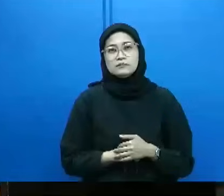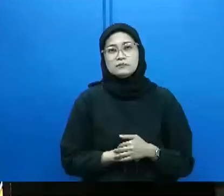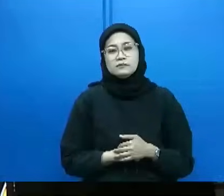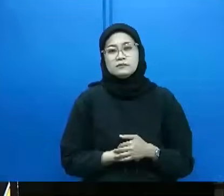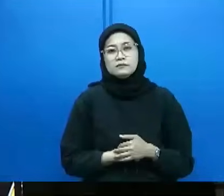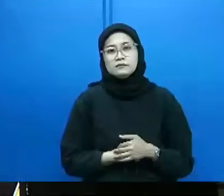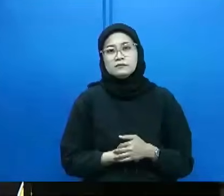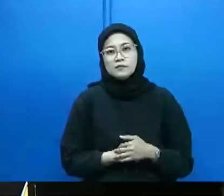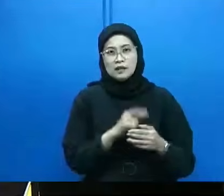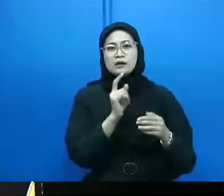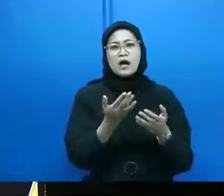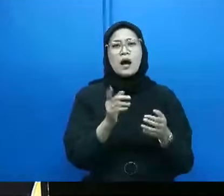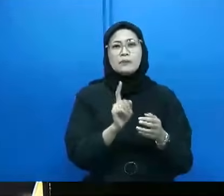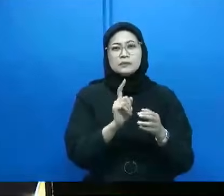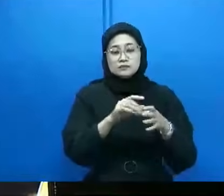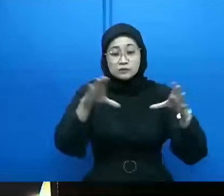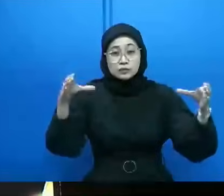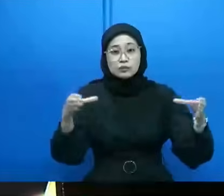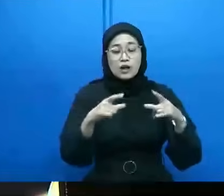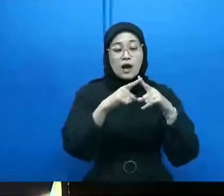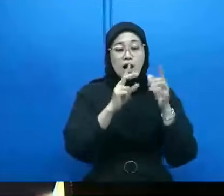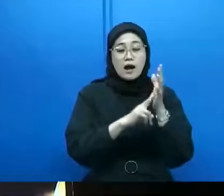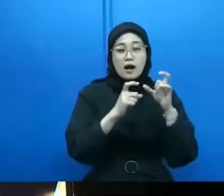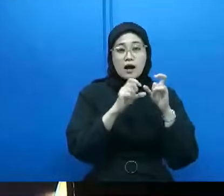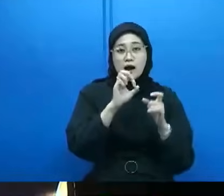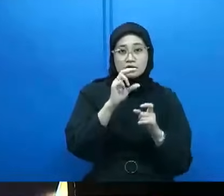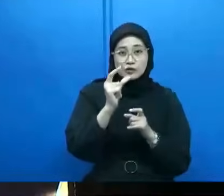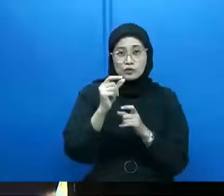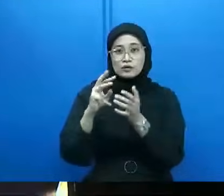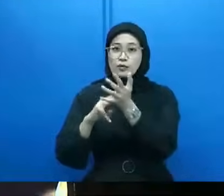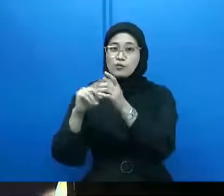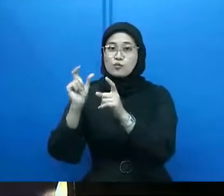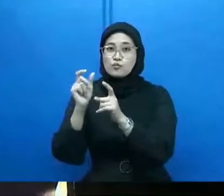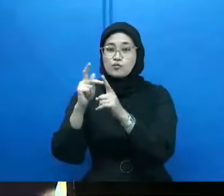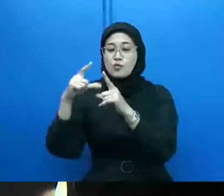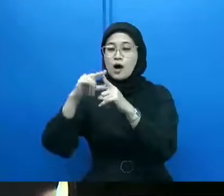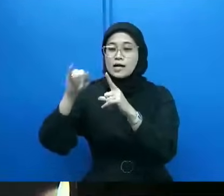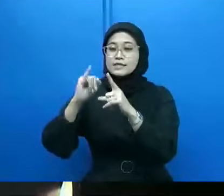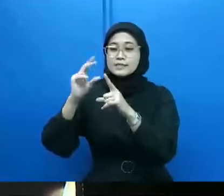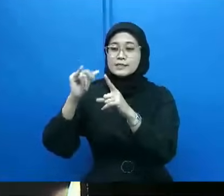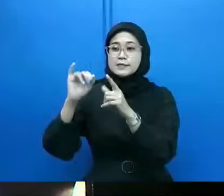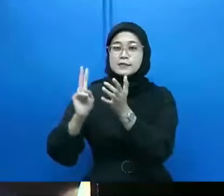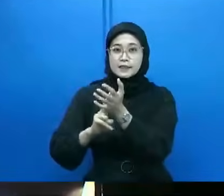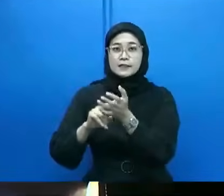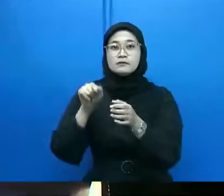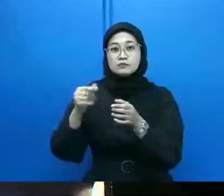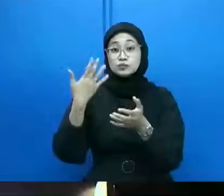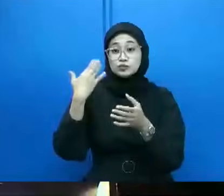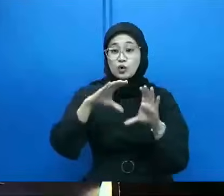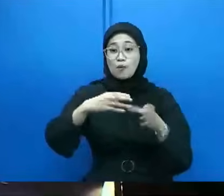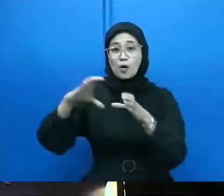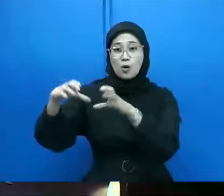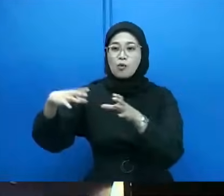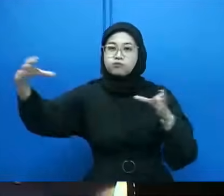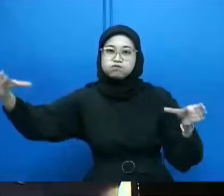Nabi persaudarakan? Ansor dengan Muhajirin dudukkan. Nih yang pengusaha kumpul grupnya Abu Bakar, grupnya Uthman, datang